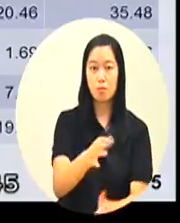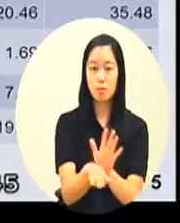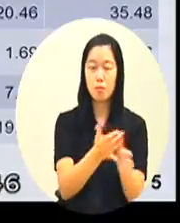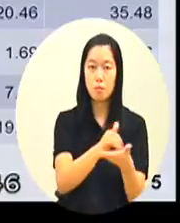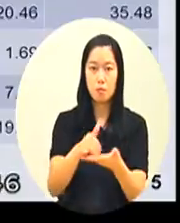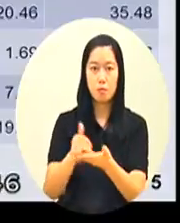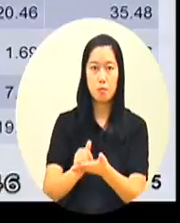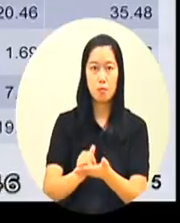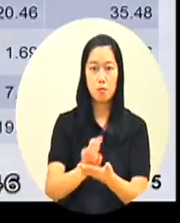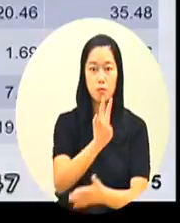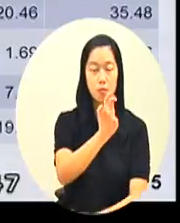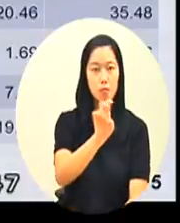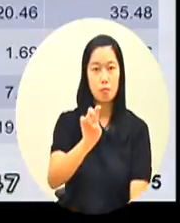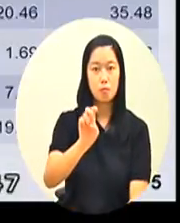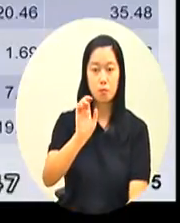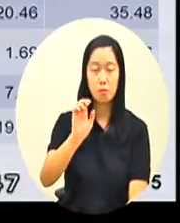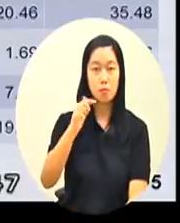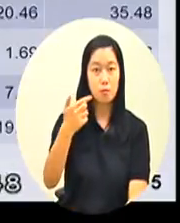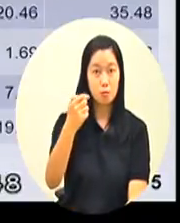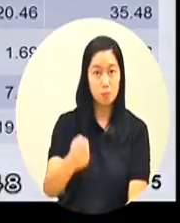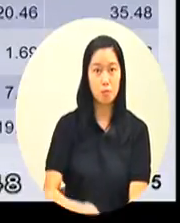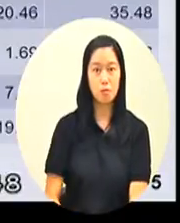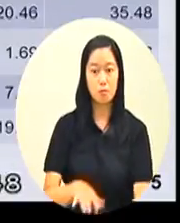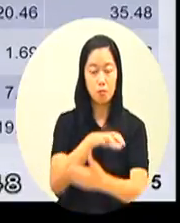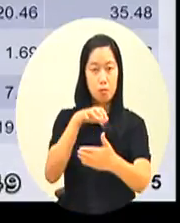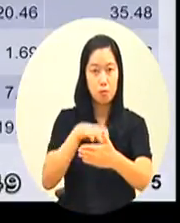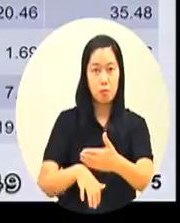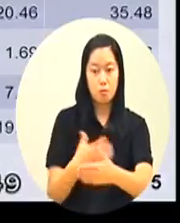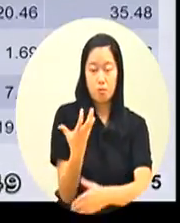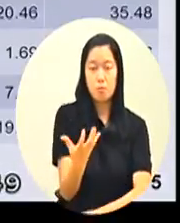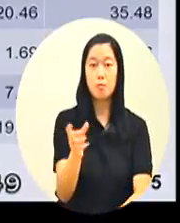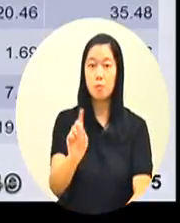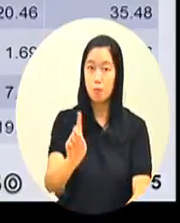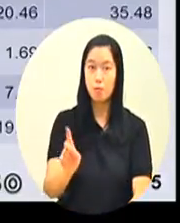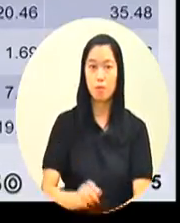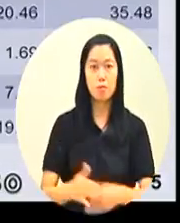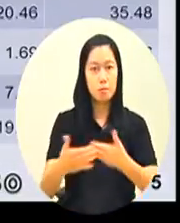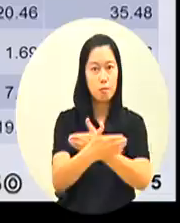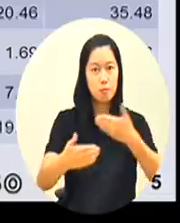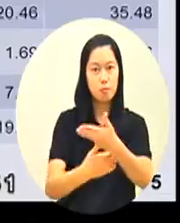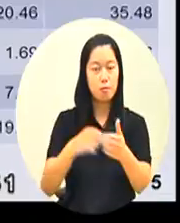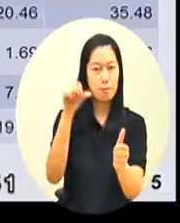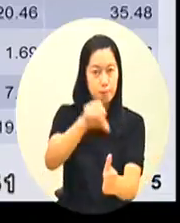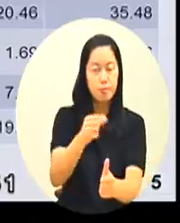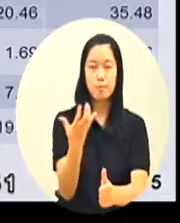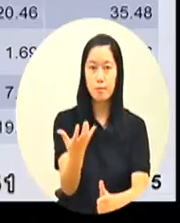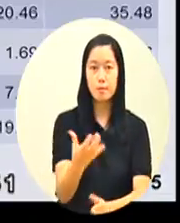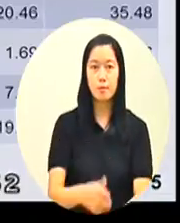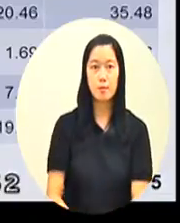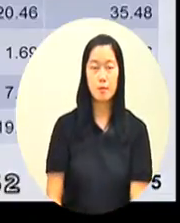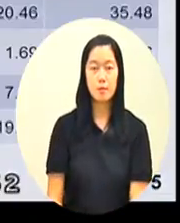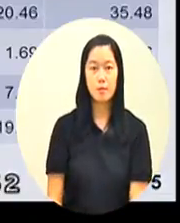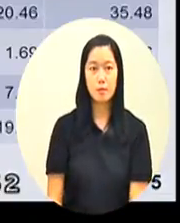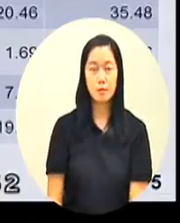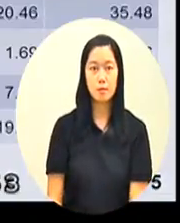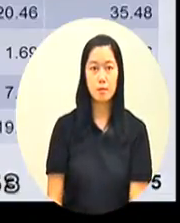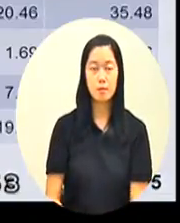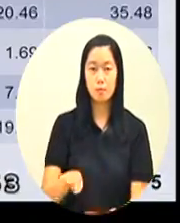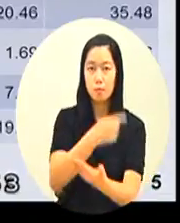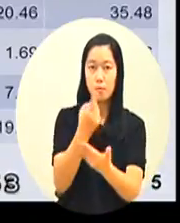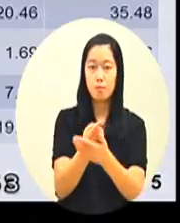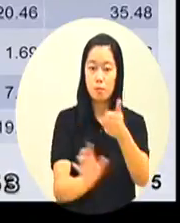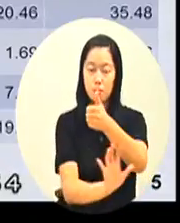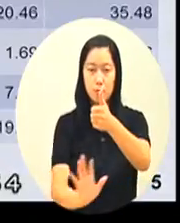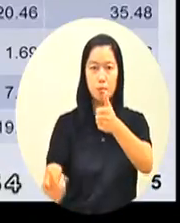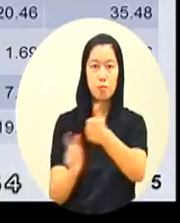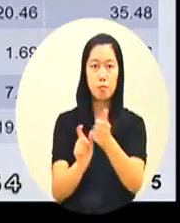是 20.96， 那其中最大的一宗是交通罚款是15亿，那整个各局处的